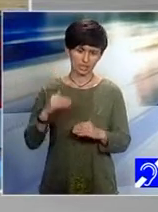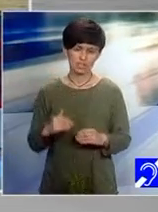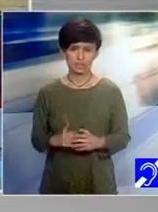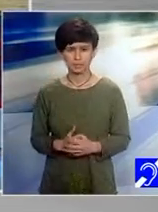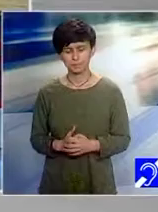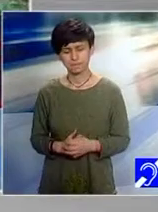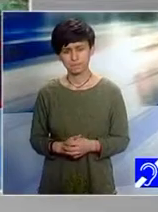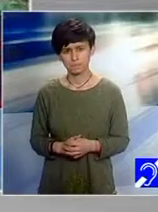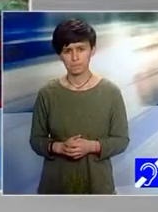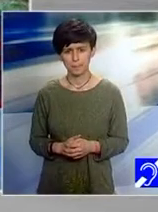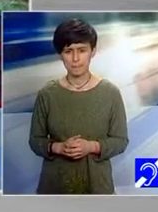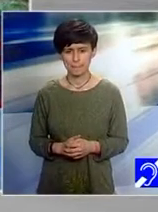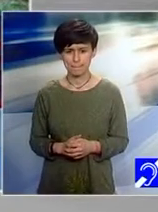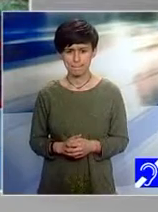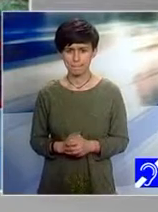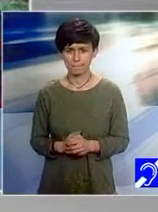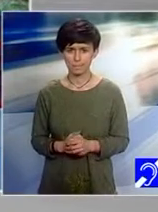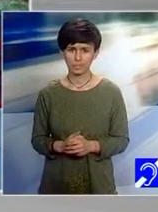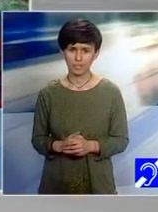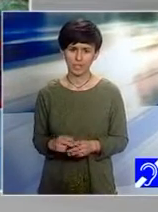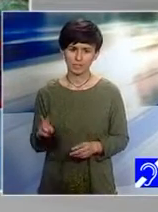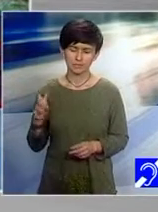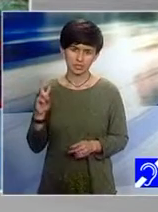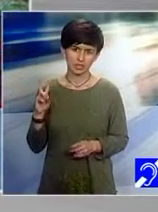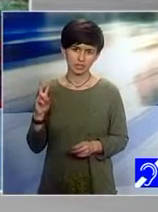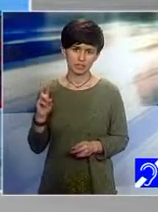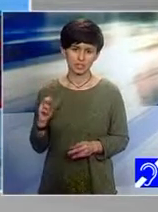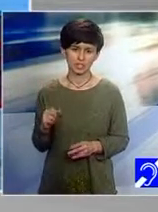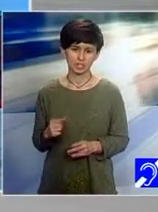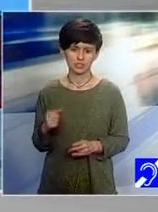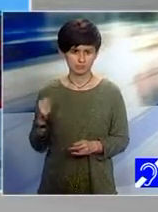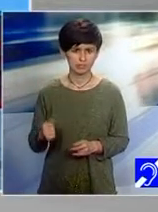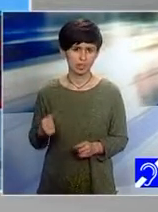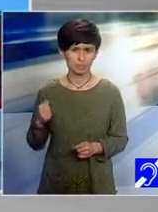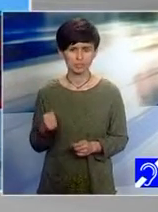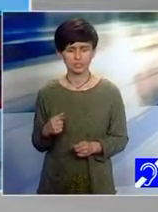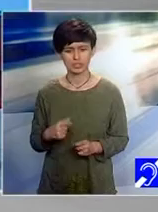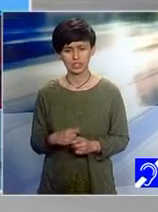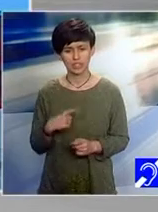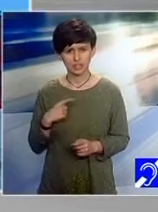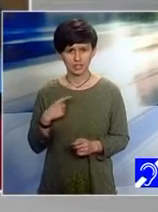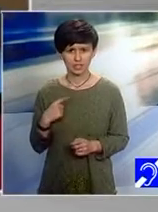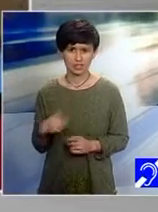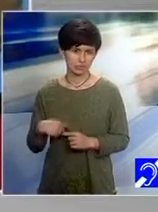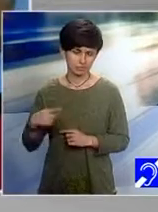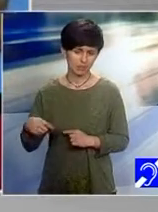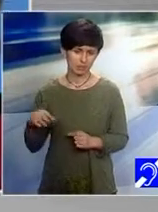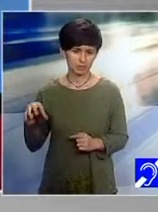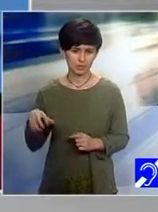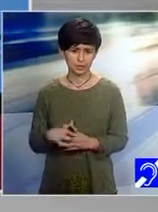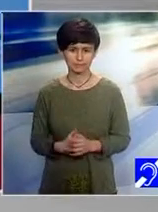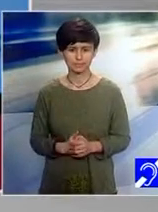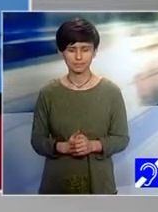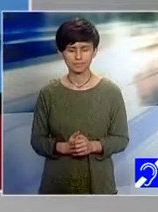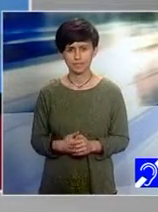adică Vaticanul armenesc apostolic este laici Miazin lângă Erevan. Iar în ceea ce îi privește pe armenii din